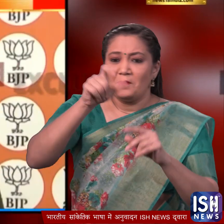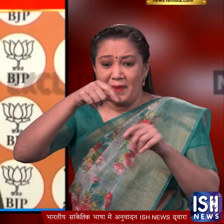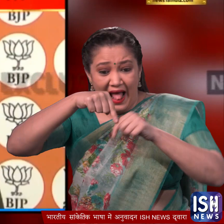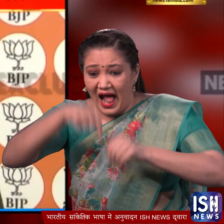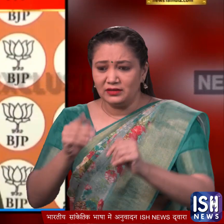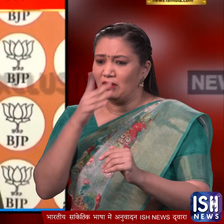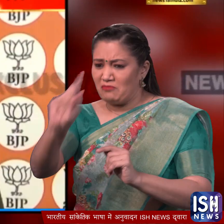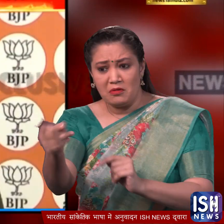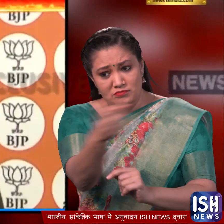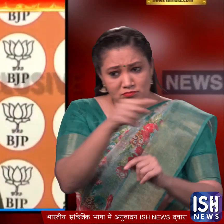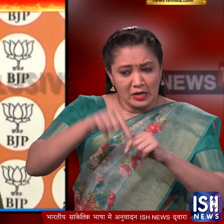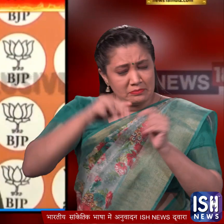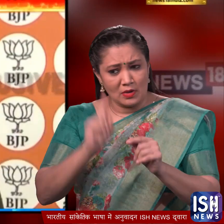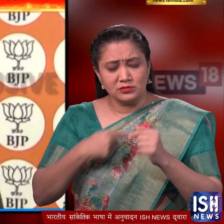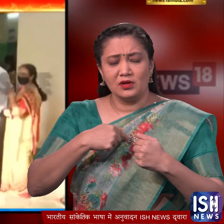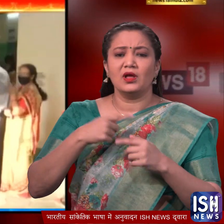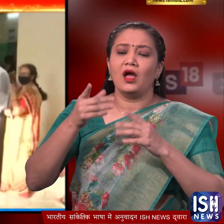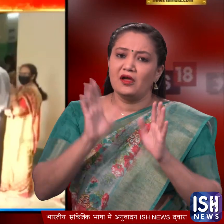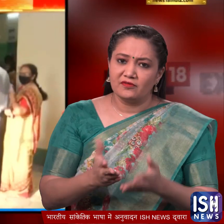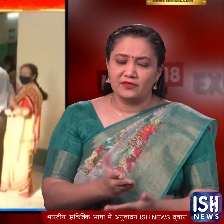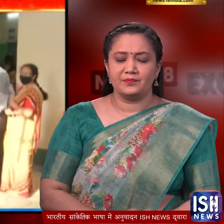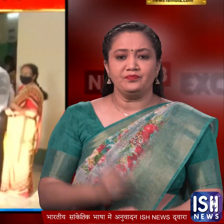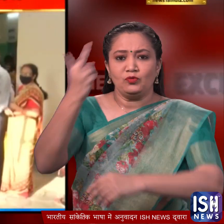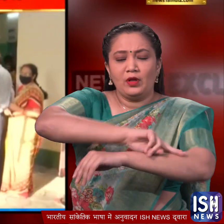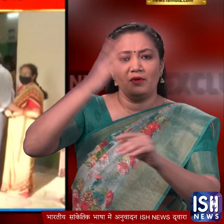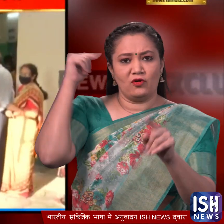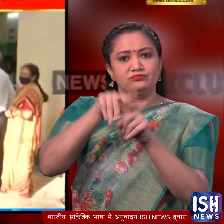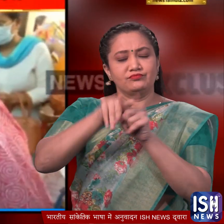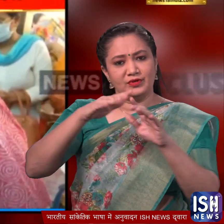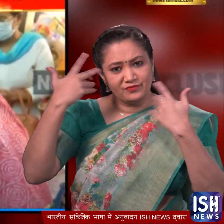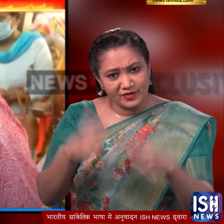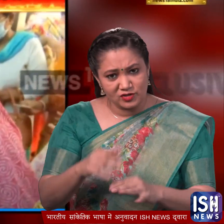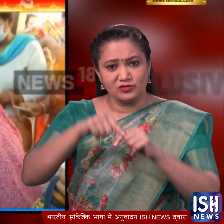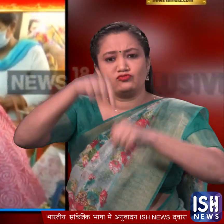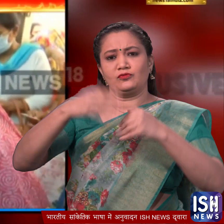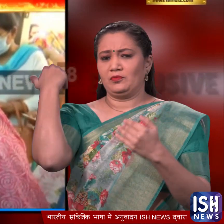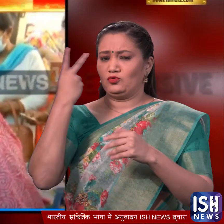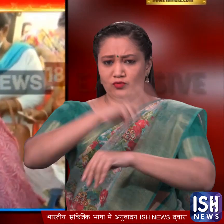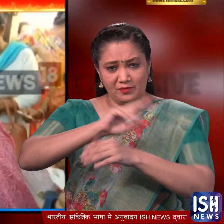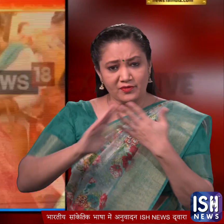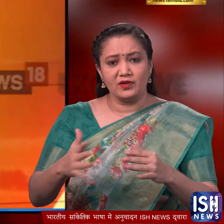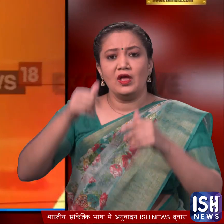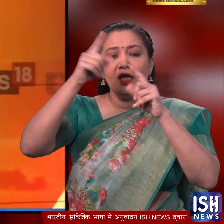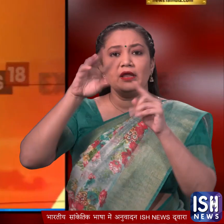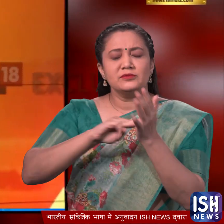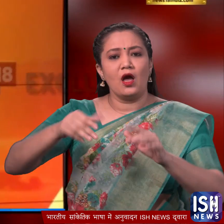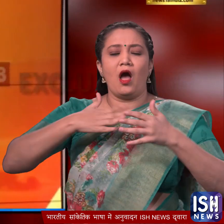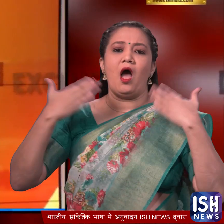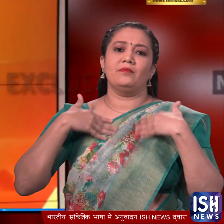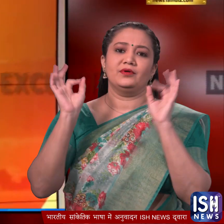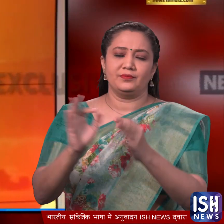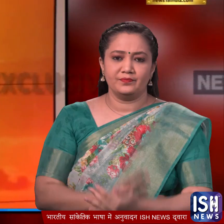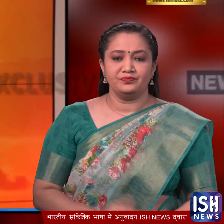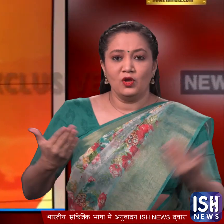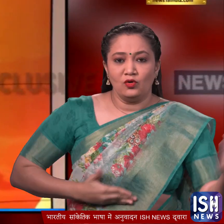वहां वोटरों को डराने धमकाने का काम करते हैं। 2 दिन पहले कोलकाता में नगर निगम चुनाव के लिए मतदान हुआ था, जिसके नतीजे टीएमसी के